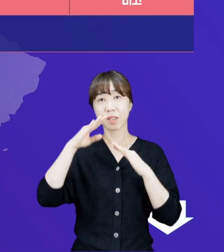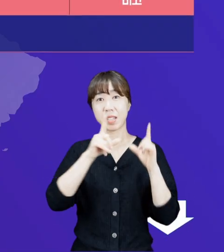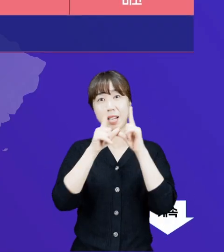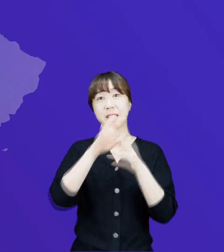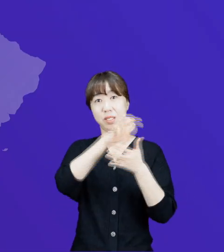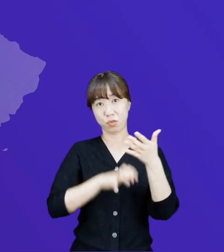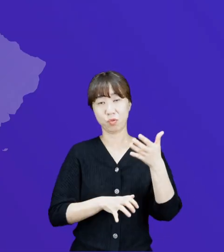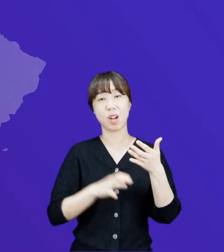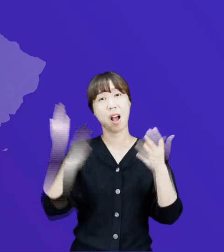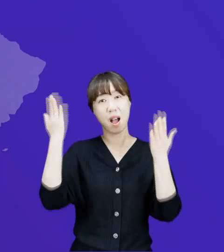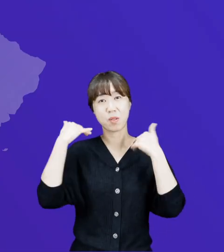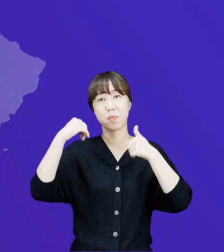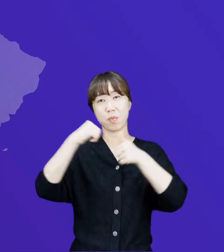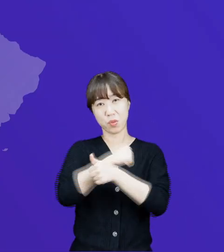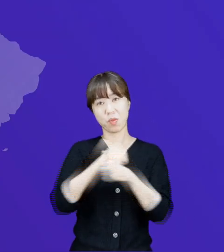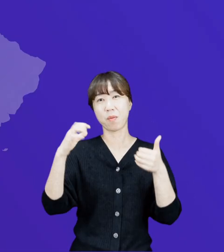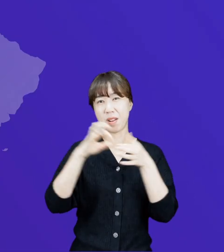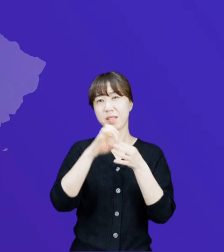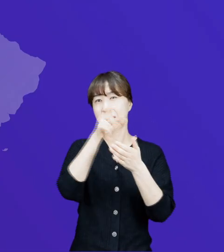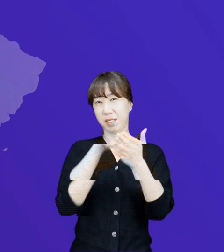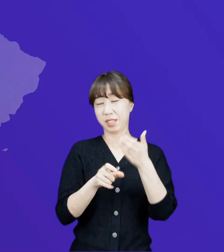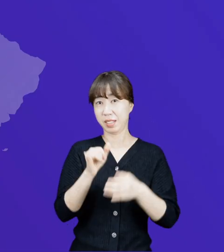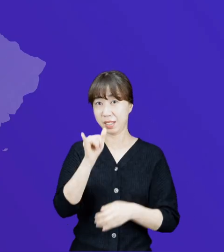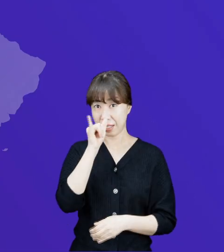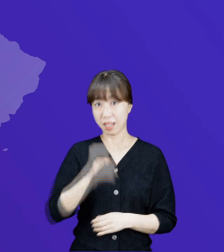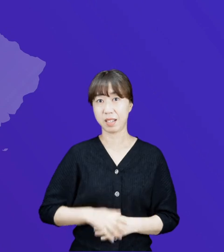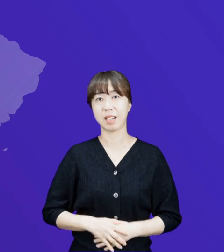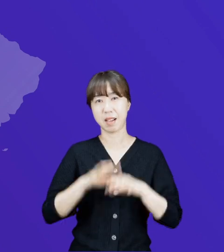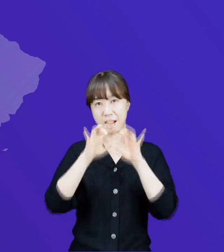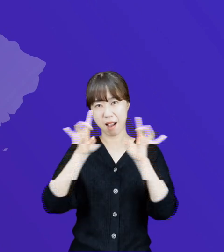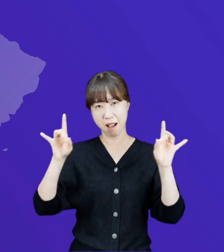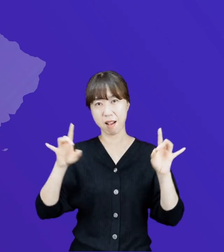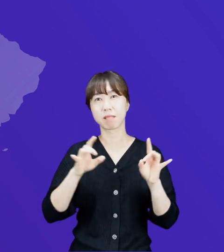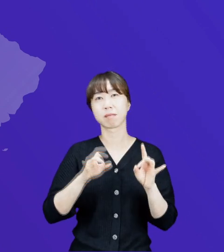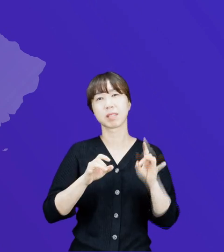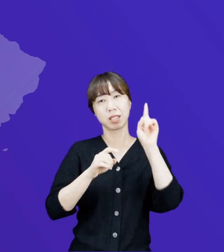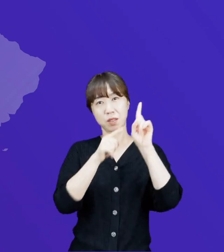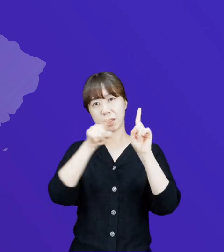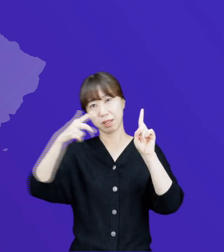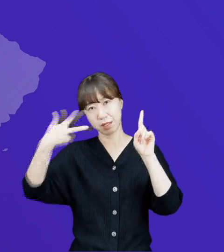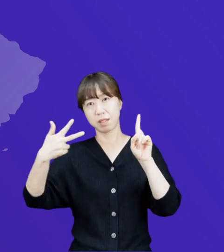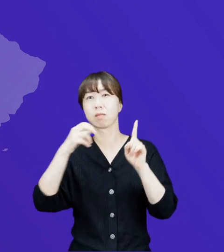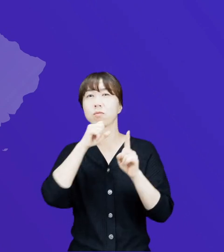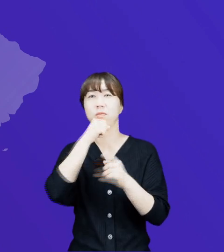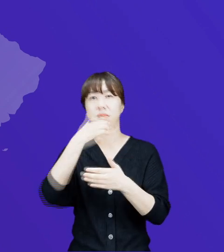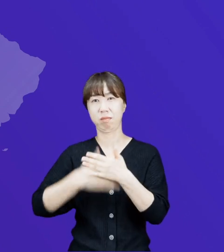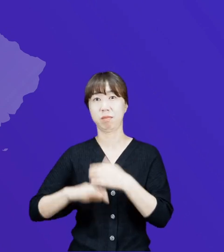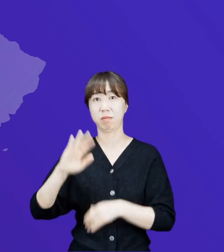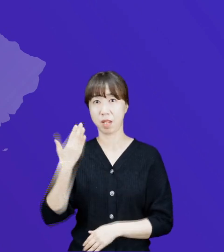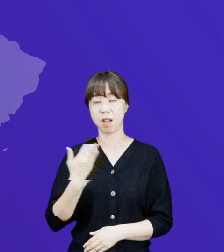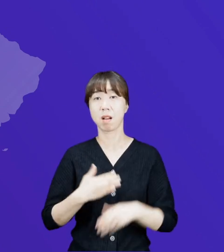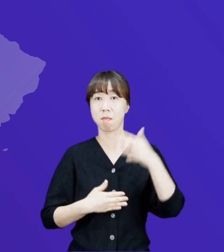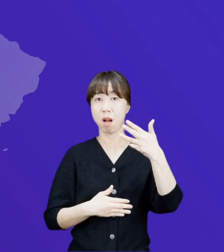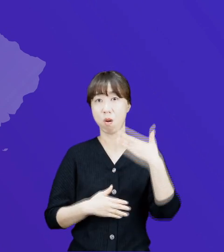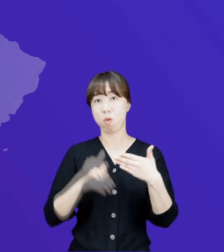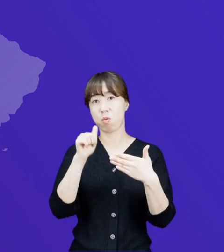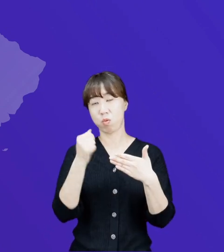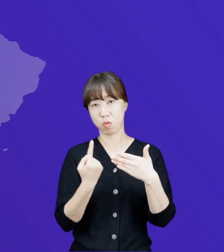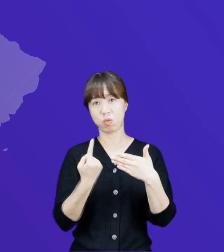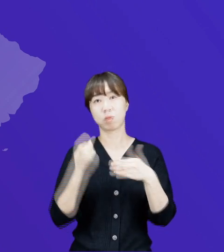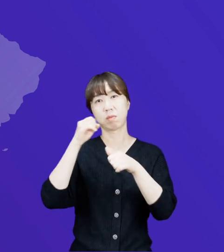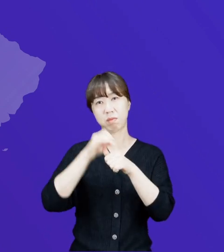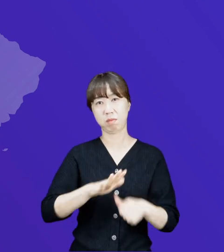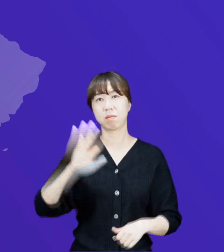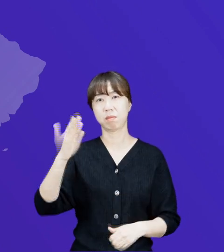동일합니다. 학교생활기록부 학교폭력 관련 기재사항이 있을 경우 각 호수에 따라 최종 점수에서 감점되며